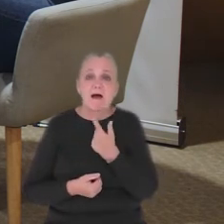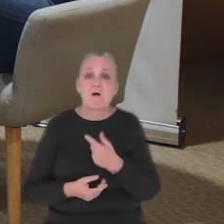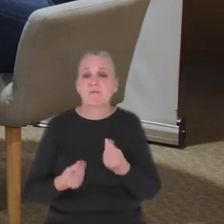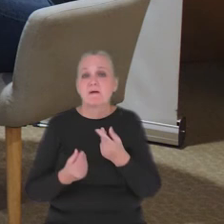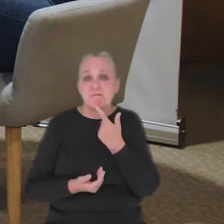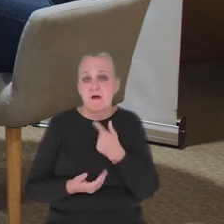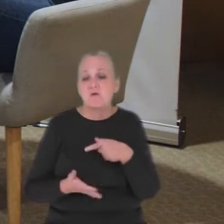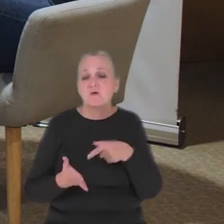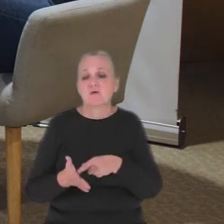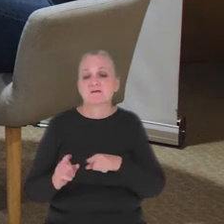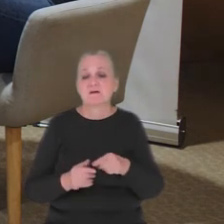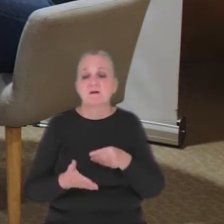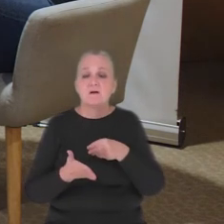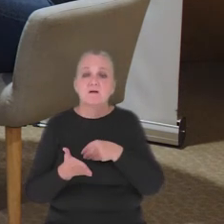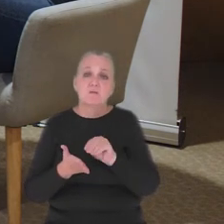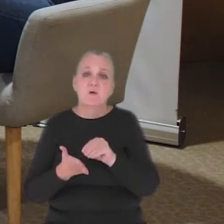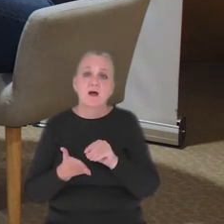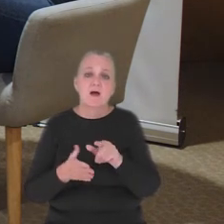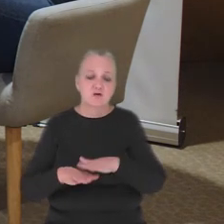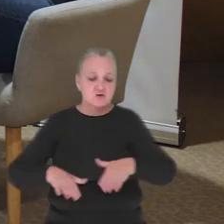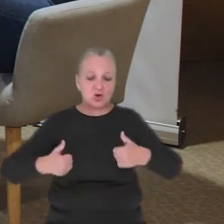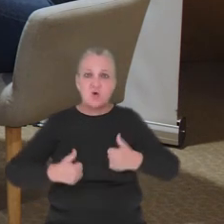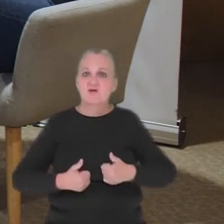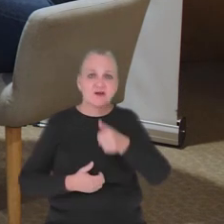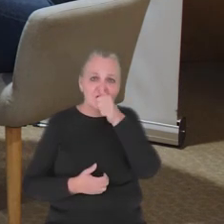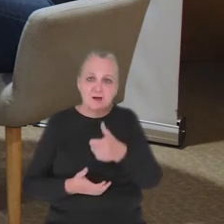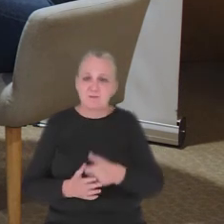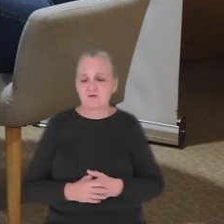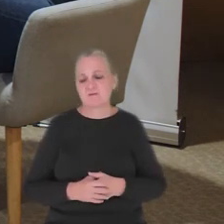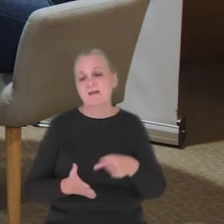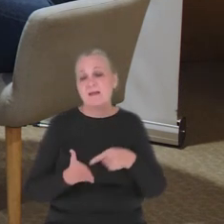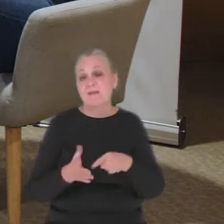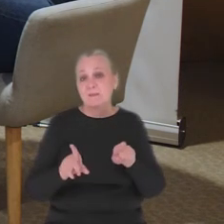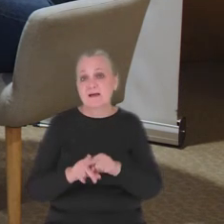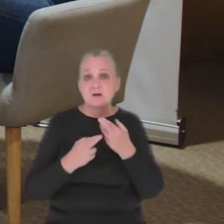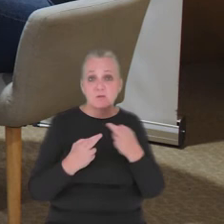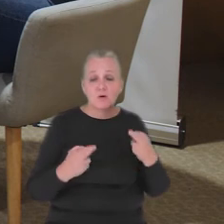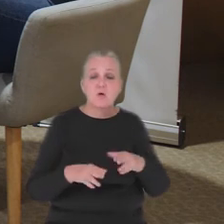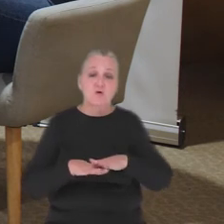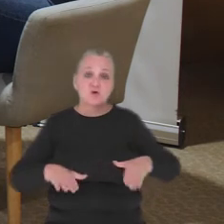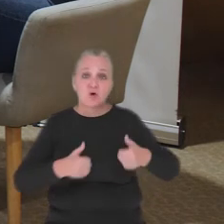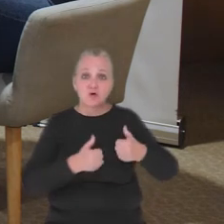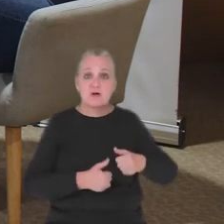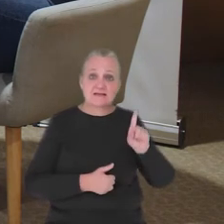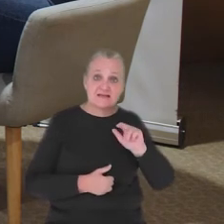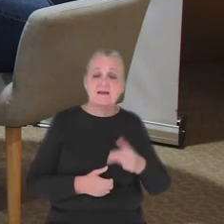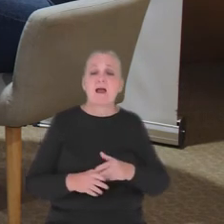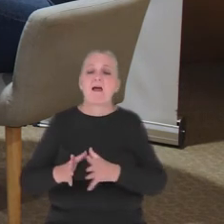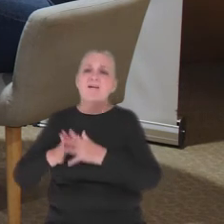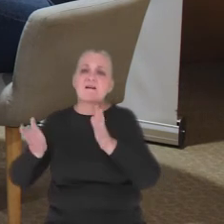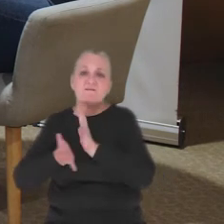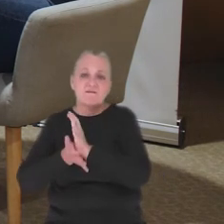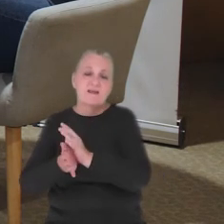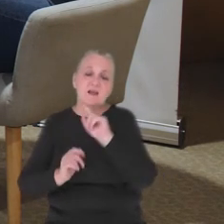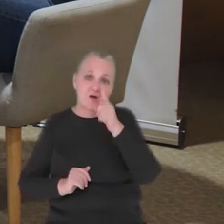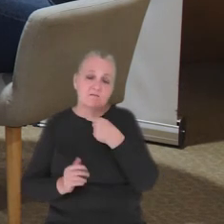wiążą się z tym, że nie można zapłacić za drogie stoisko. I też można jakby rozróżnić stoiskie zinowe od tych wielkich komiksowych wydawnictw na MFK